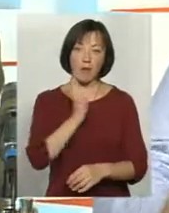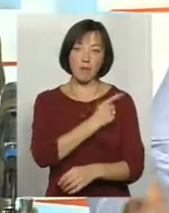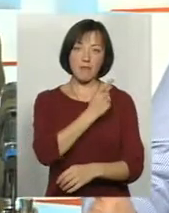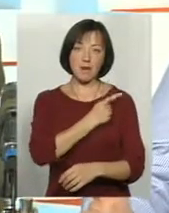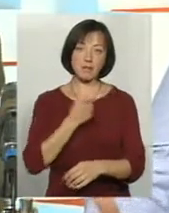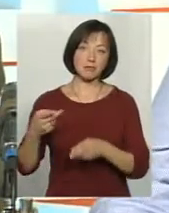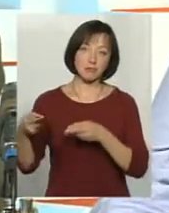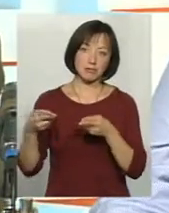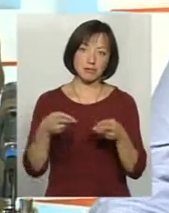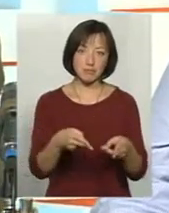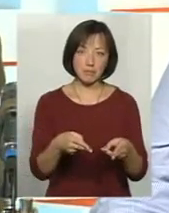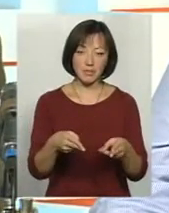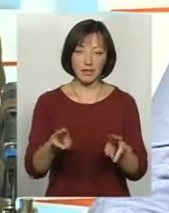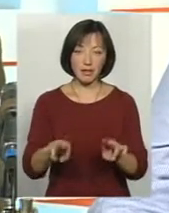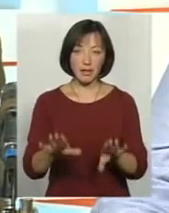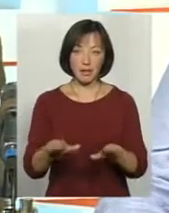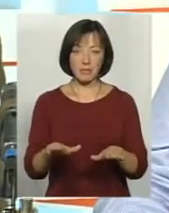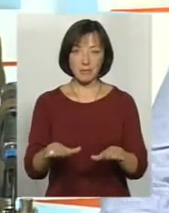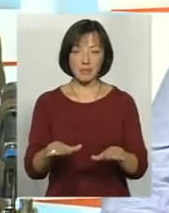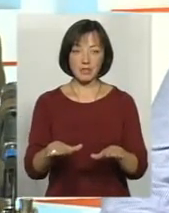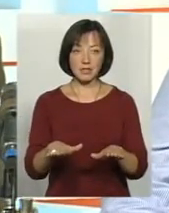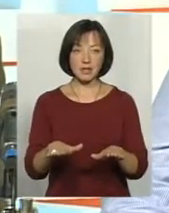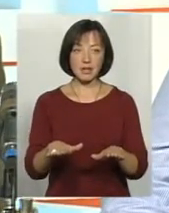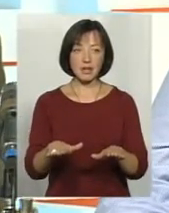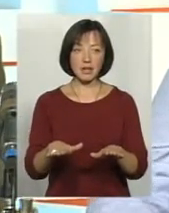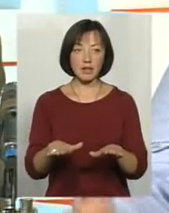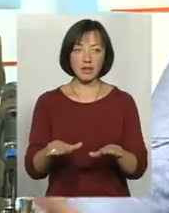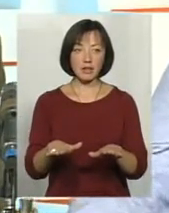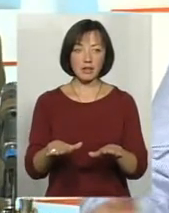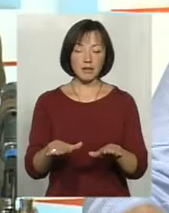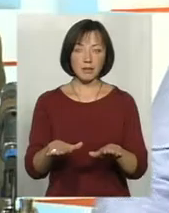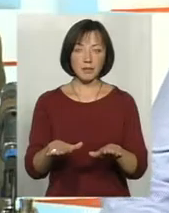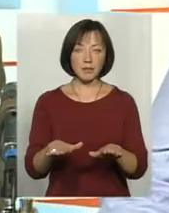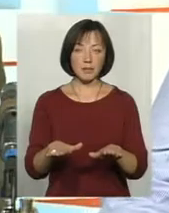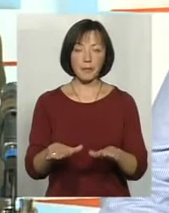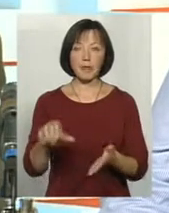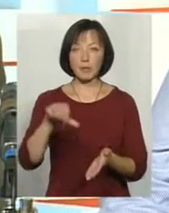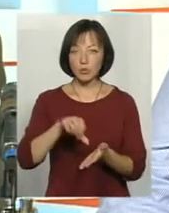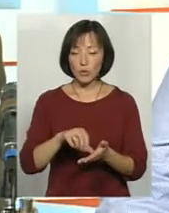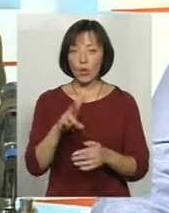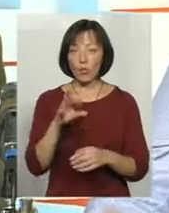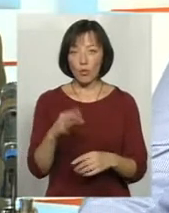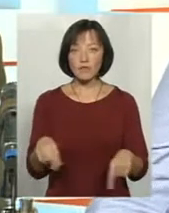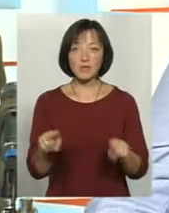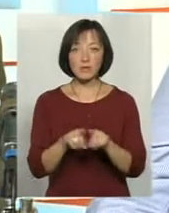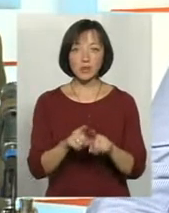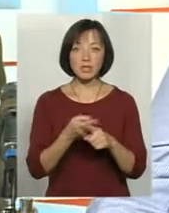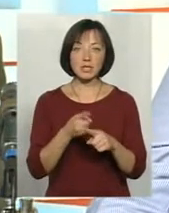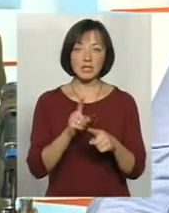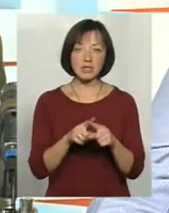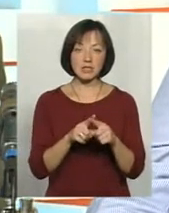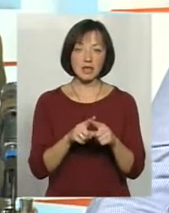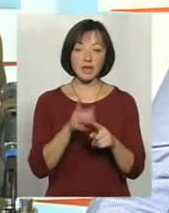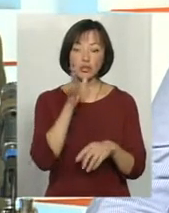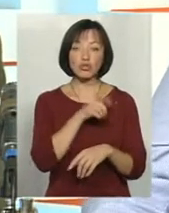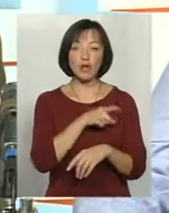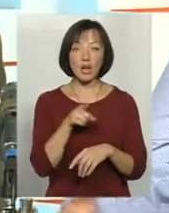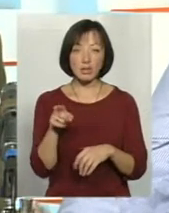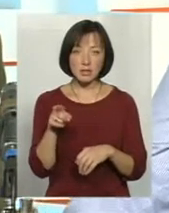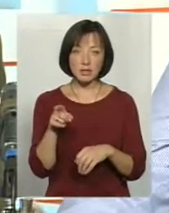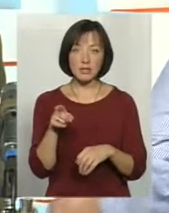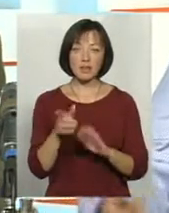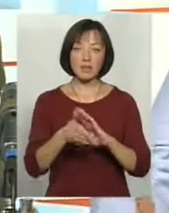навіть ліфтер буде на балансі госпіталю присутній, але все одно це якийсь певний час